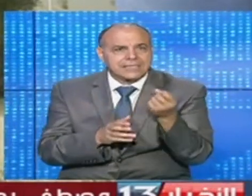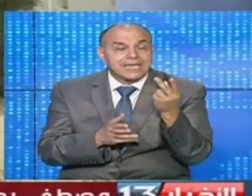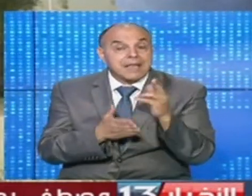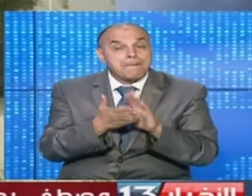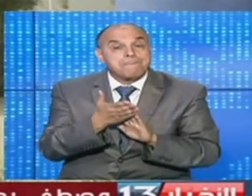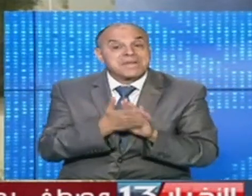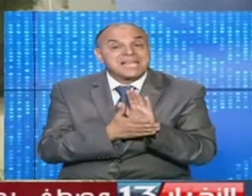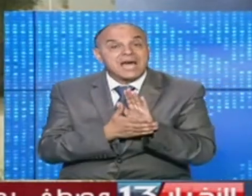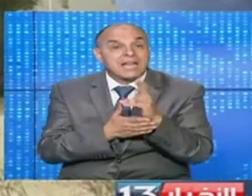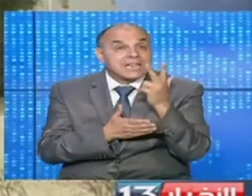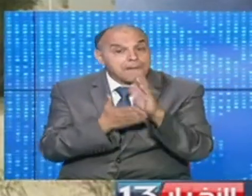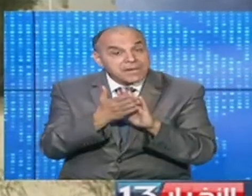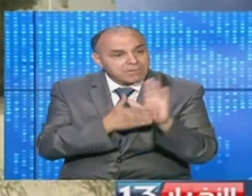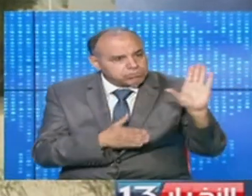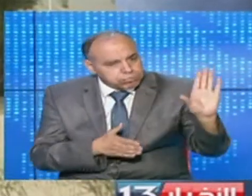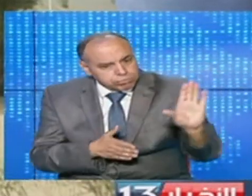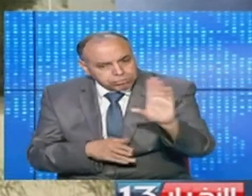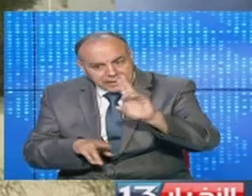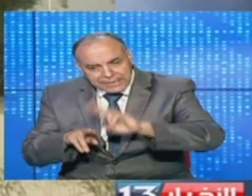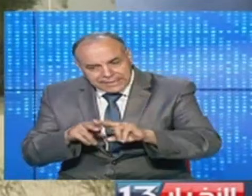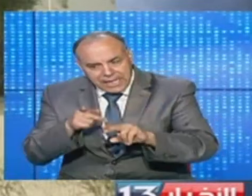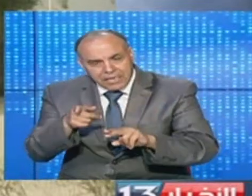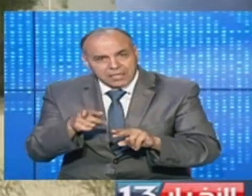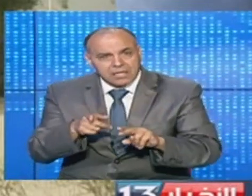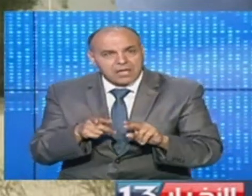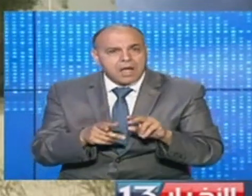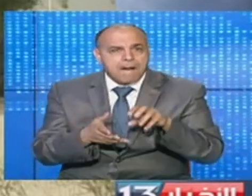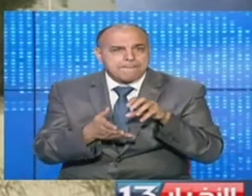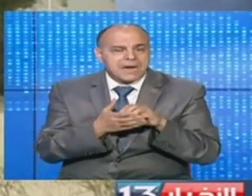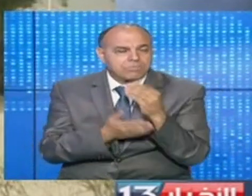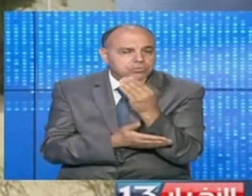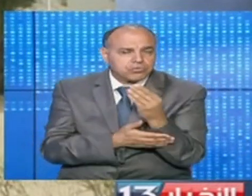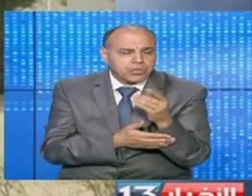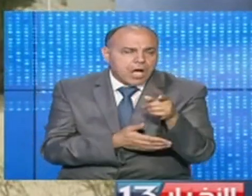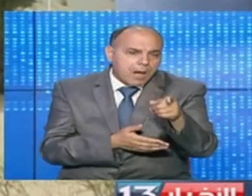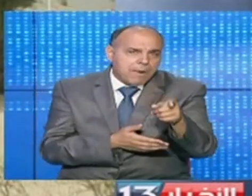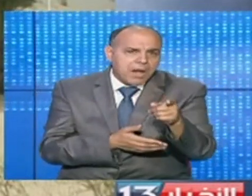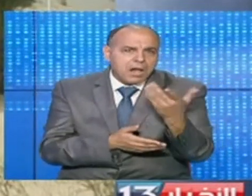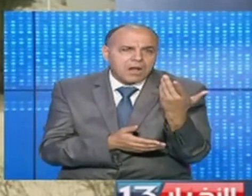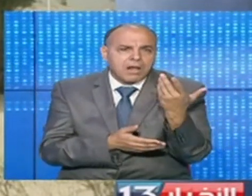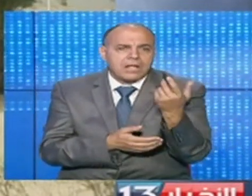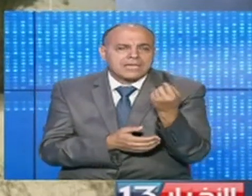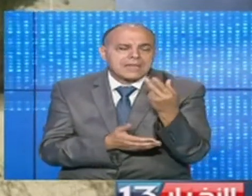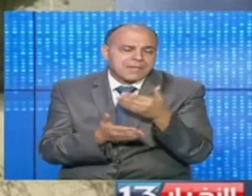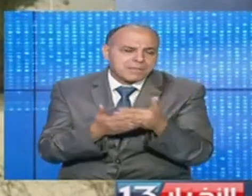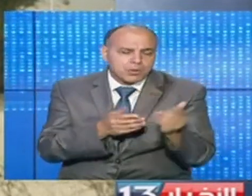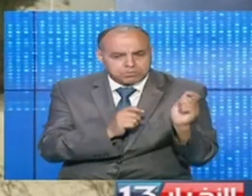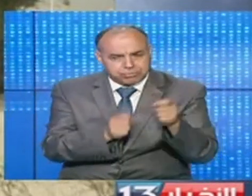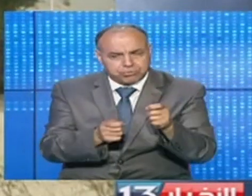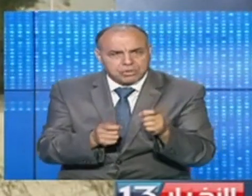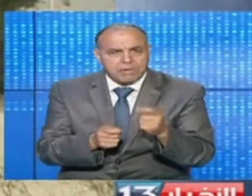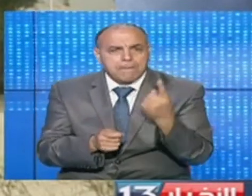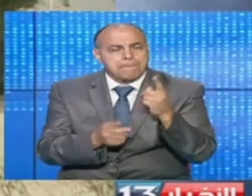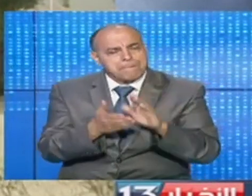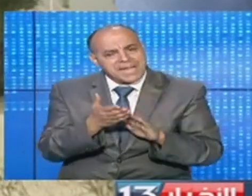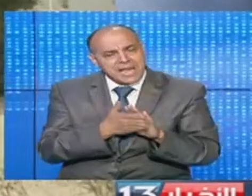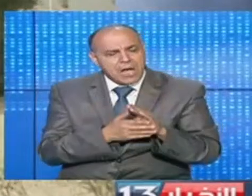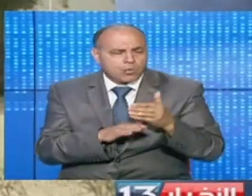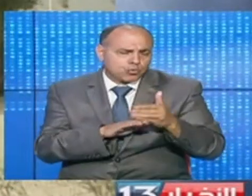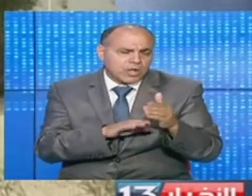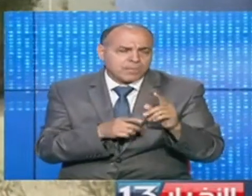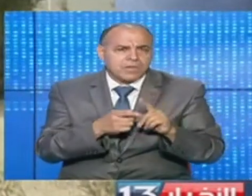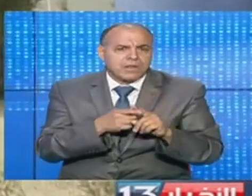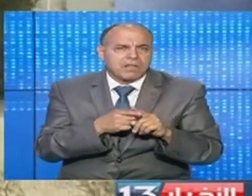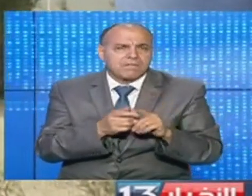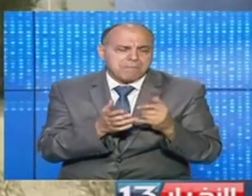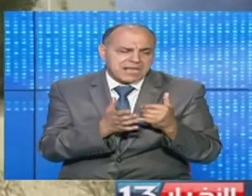مرصوده اعتمادات لصيانه المؤسساتيه كنا في مركبه طفوله برج راس فتنه الف دينار كيف كيف عمليا روايه الشفافيه في اه